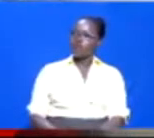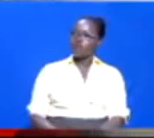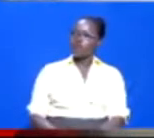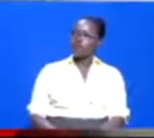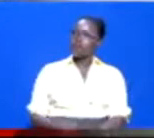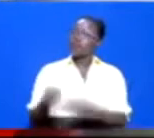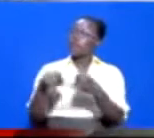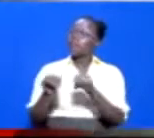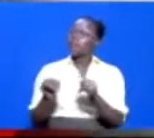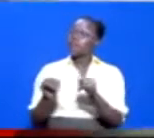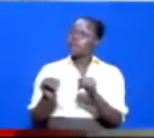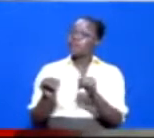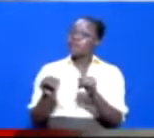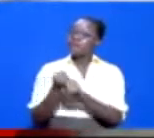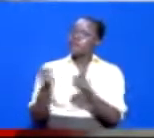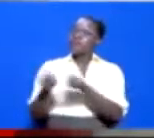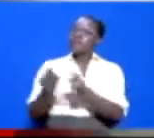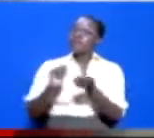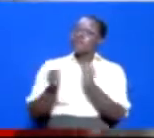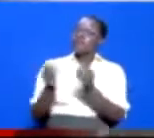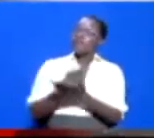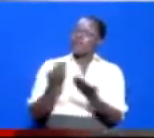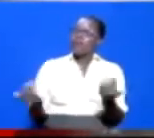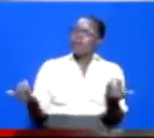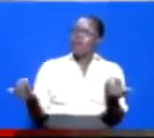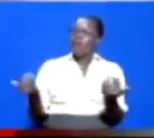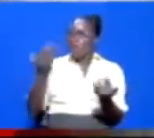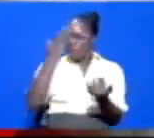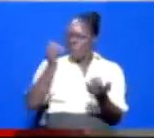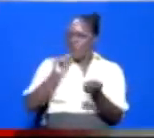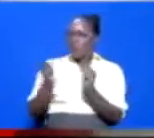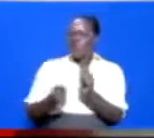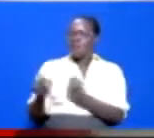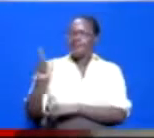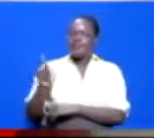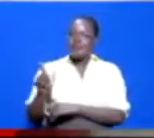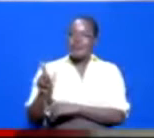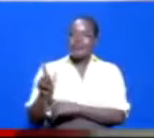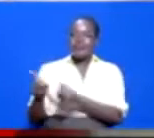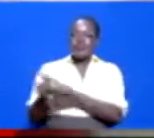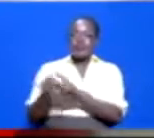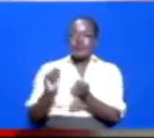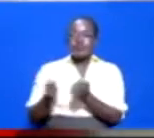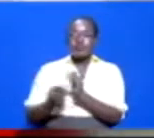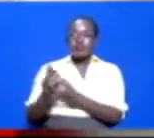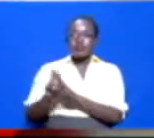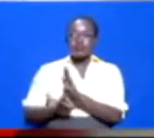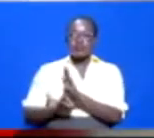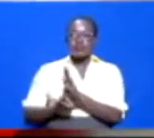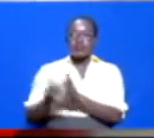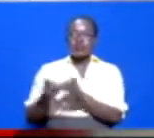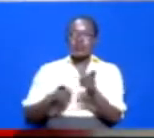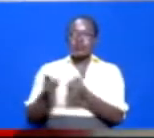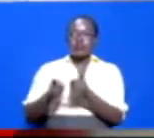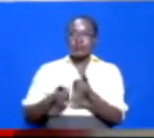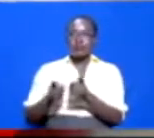inatekeleza kwa hiyo njia, na walibadilisha vitu zingine, kwa sababu wakibadilisha sheria pia wanabadilisha zile rules na regulations, ama